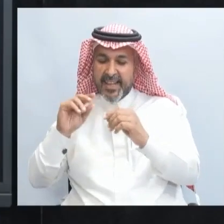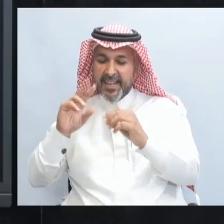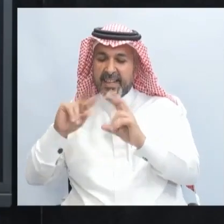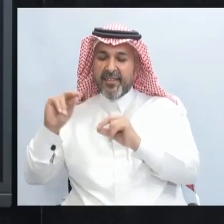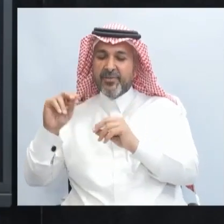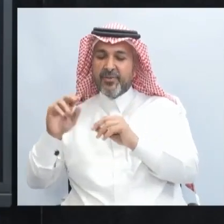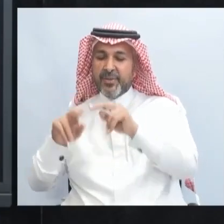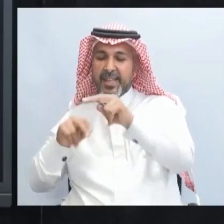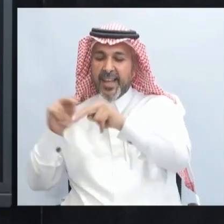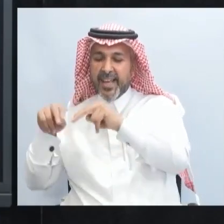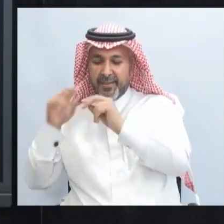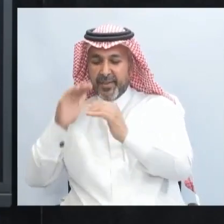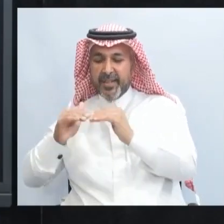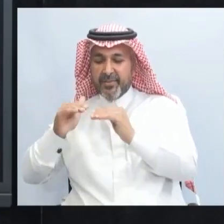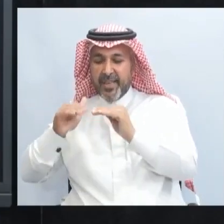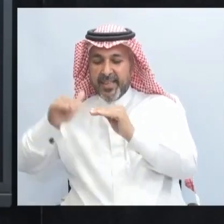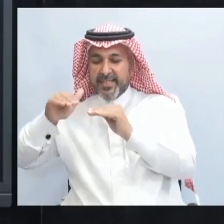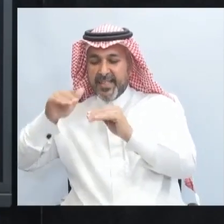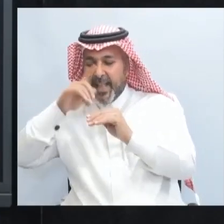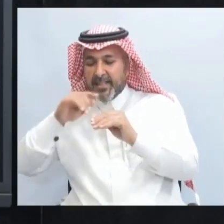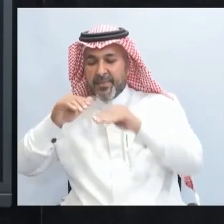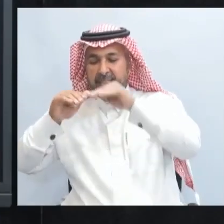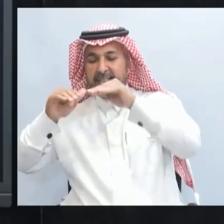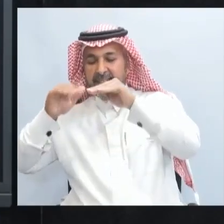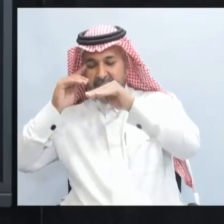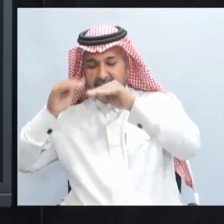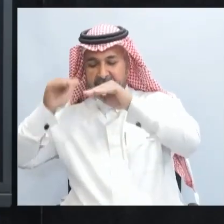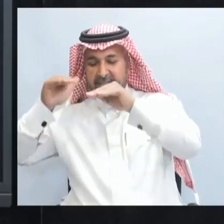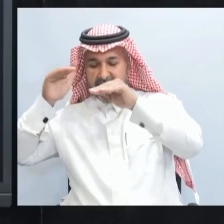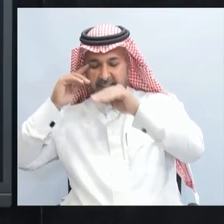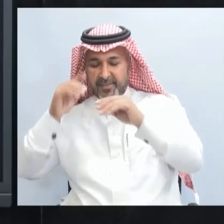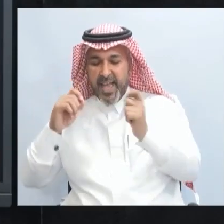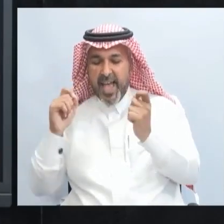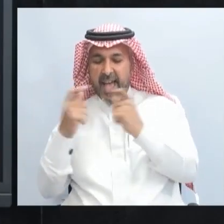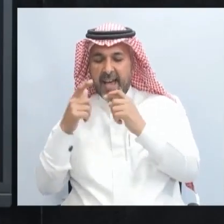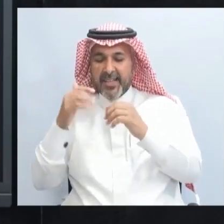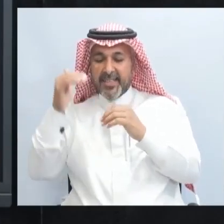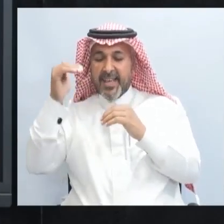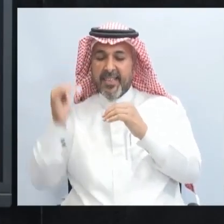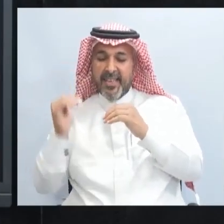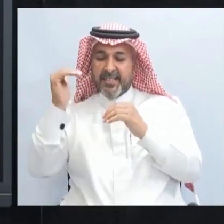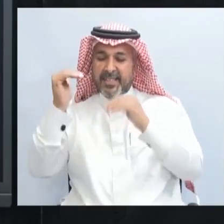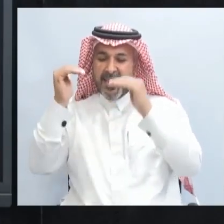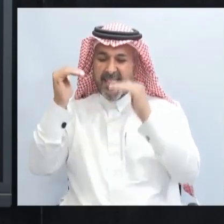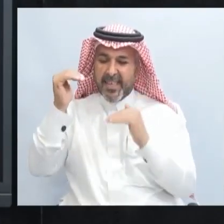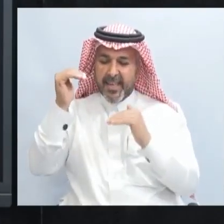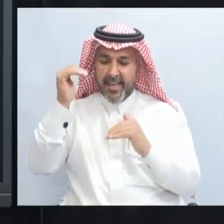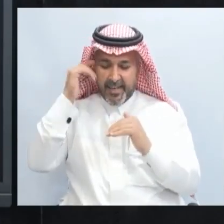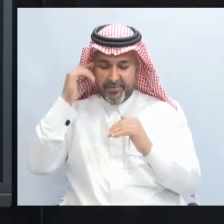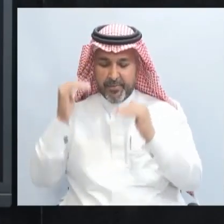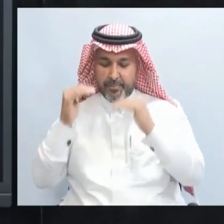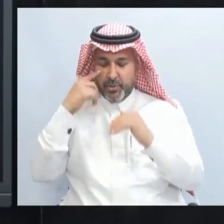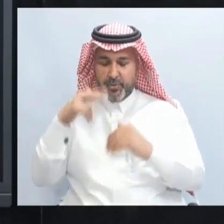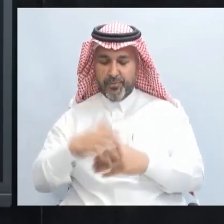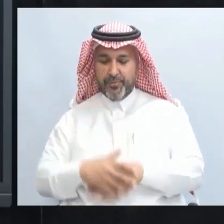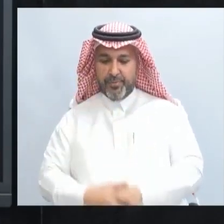تطارد اما اذا كانت العلاقه عكسيه فمعناه نعكس وليست عكسيه فقط بل عكسيه مربعه